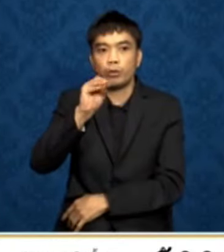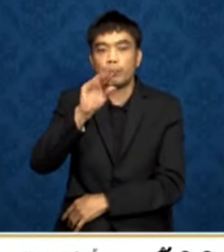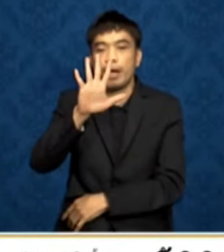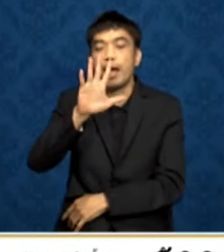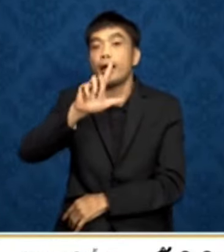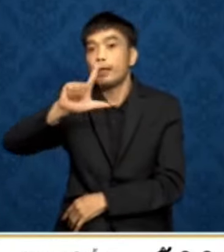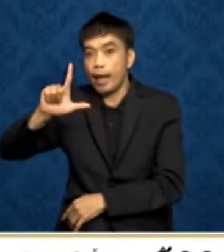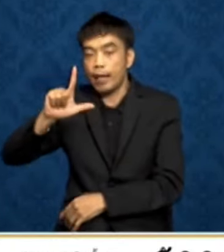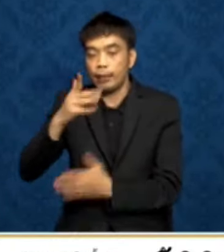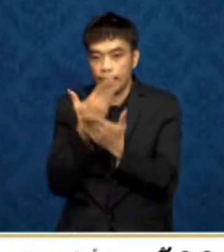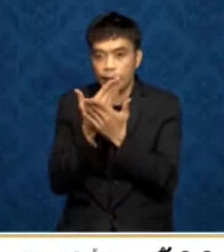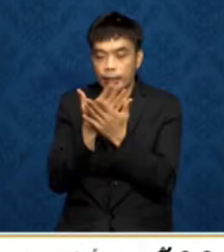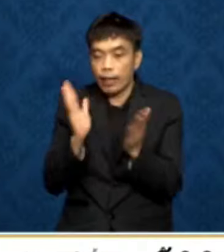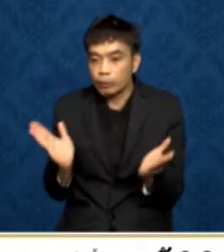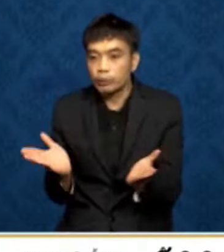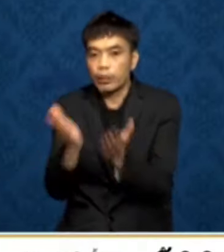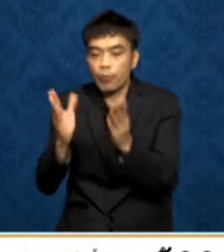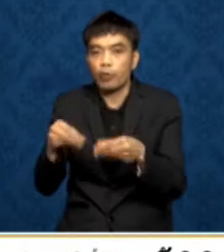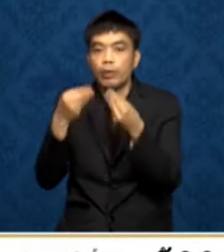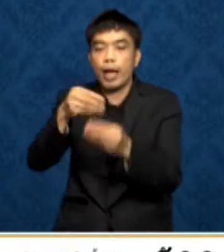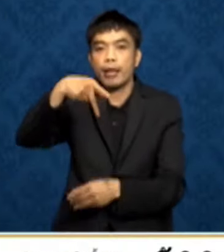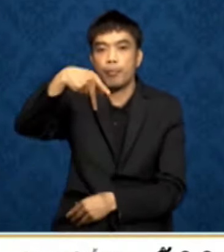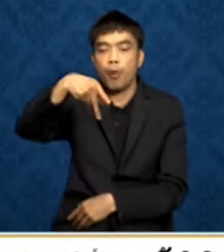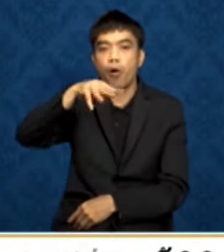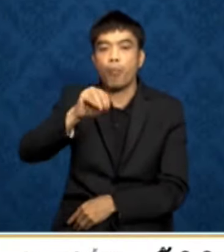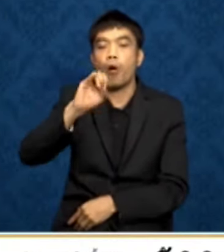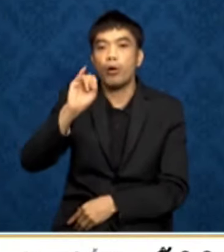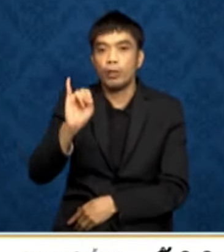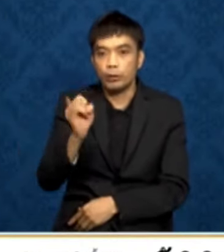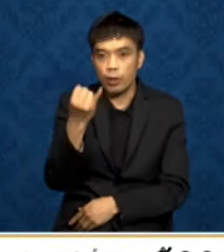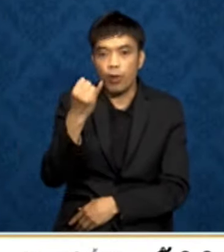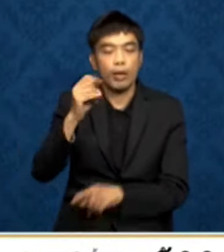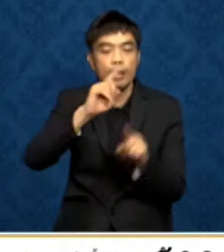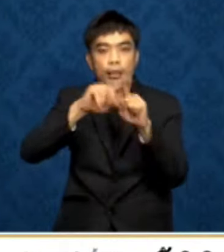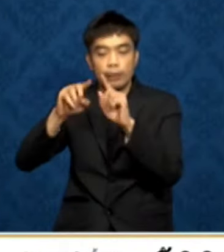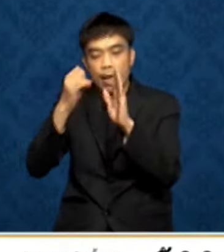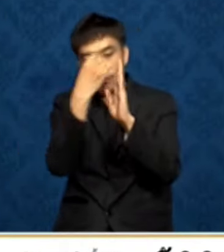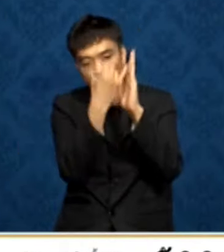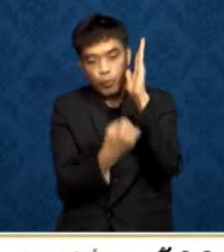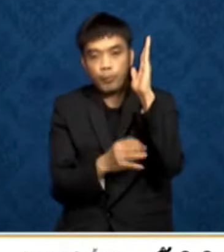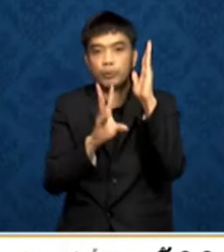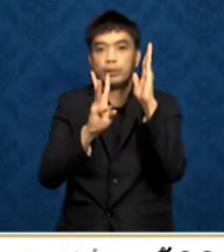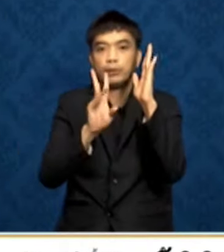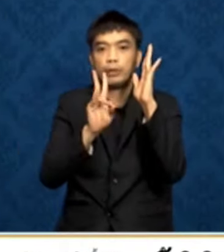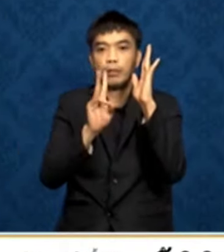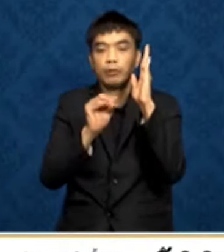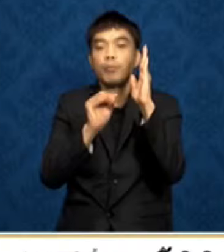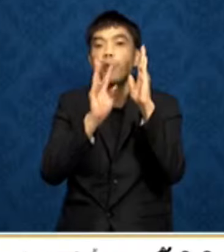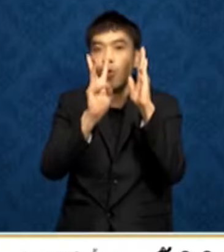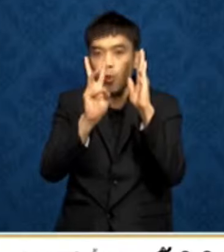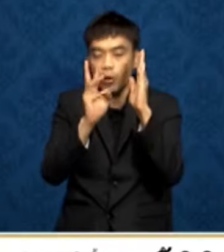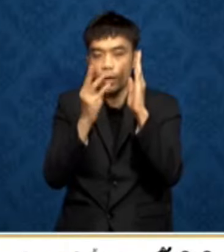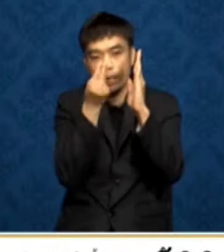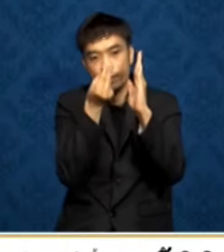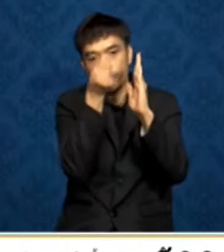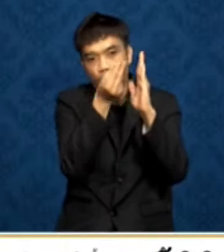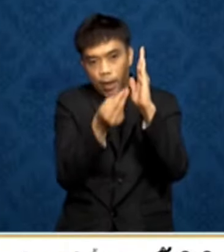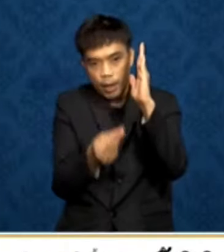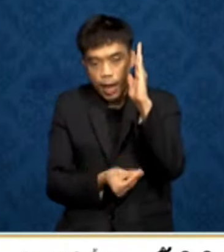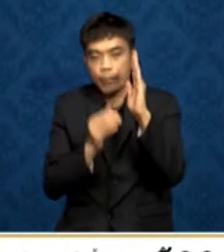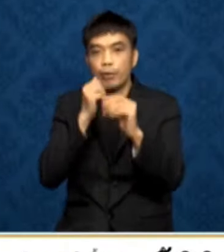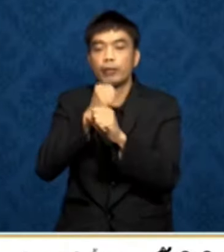สำนักงานพมจหรือพัฒนาสังคมและความมั่นคงของมนุษย์จังหวัดทั้ง 76จังหวัดนะครับในการที่จะขับเคลื่อนทำ